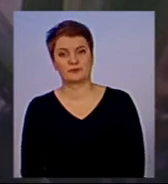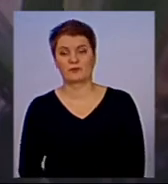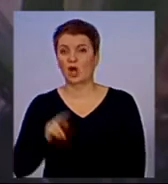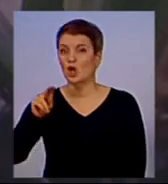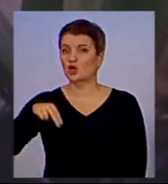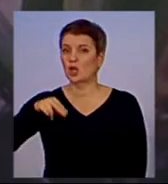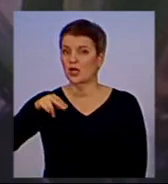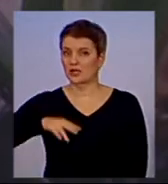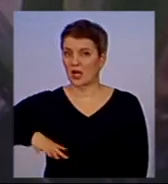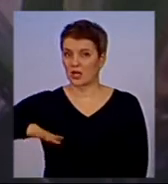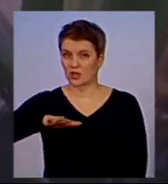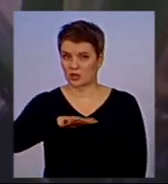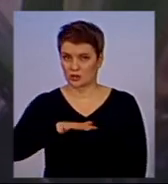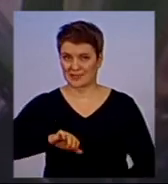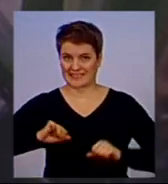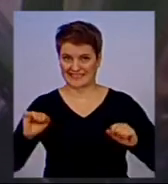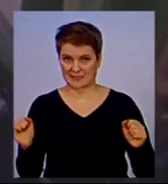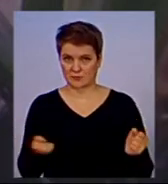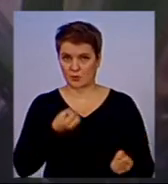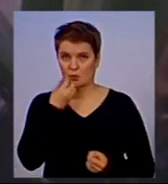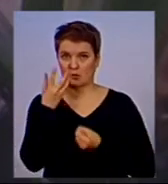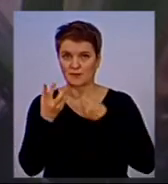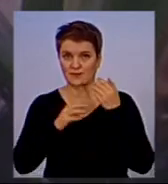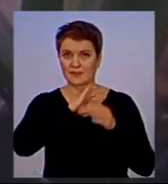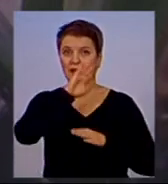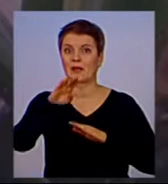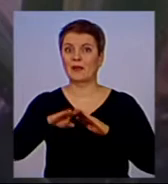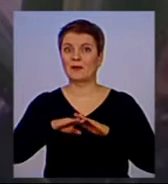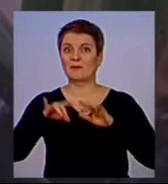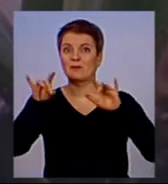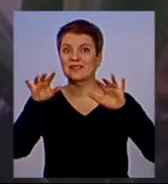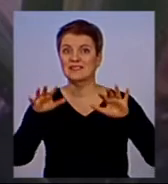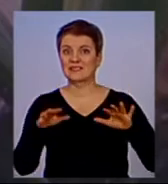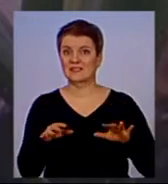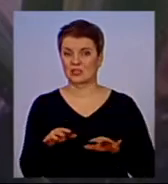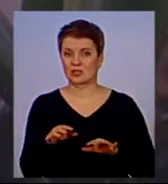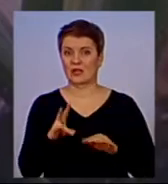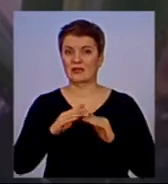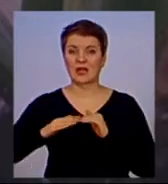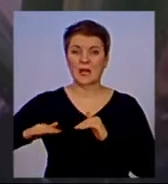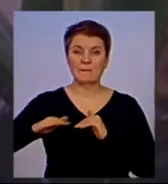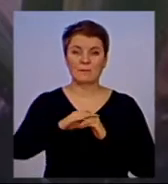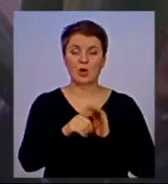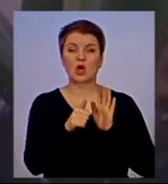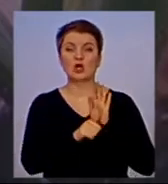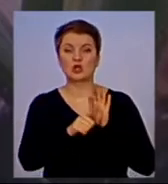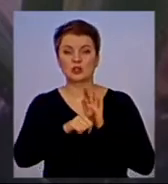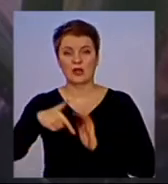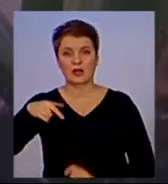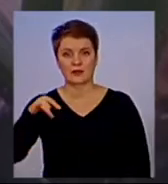На Черкащині посеред зими розквітли підсніжники. У холодному яру на площі понад 60 гектарів